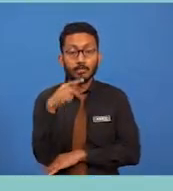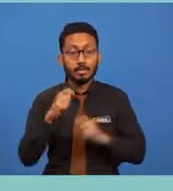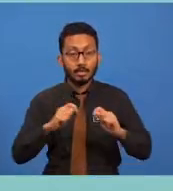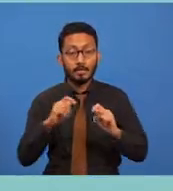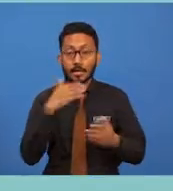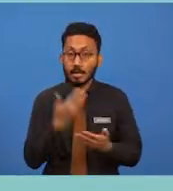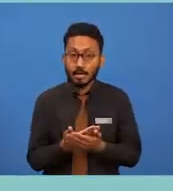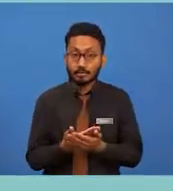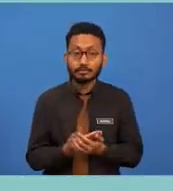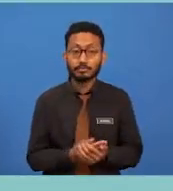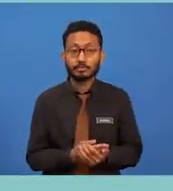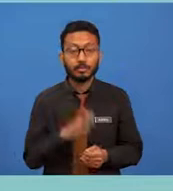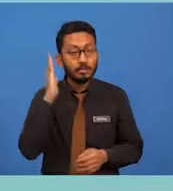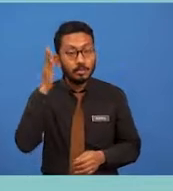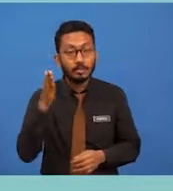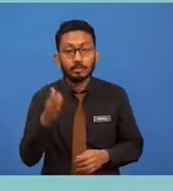terbentuk.